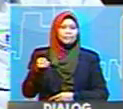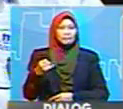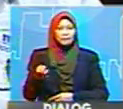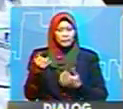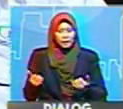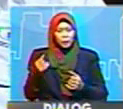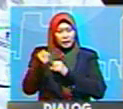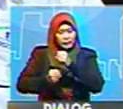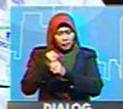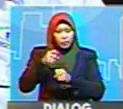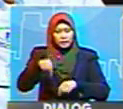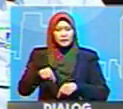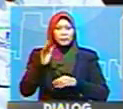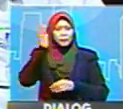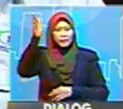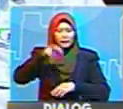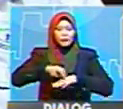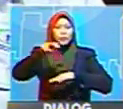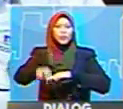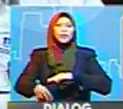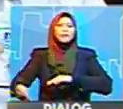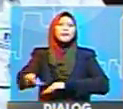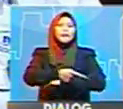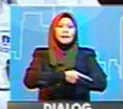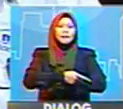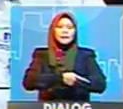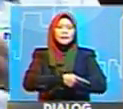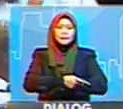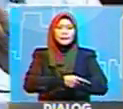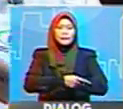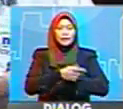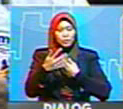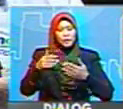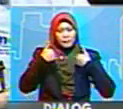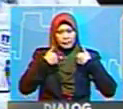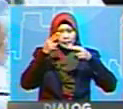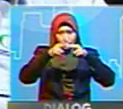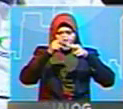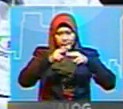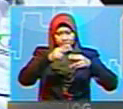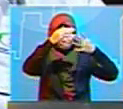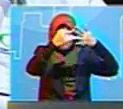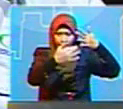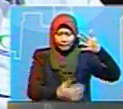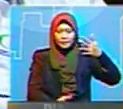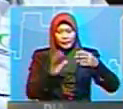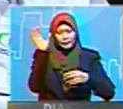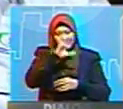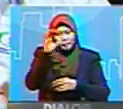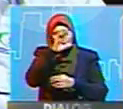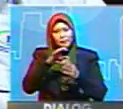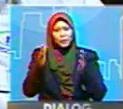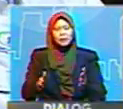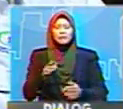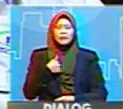akan tekun akan pergi kepada nelayan akan turun Padang kita dah ada senarai nama kita cari dia orang saya pecaham